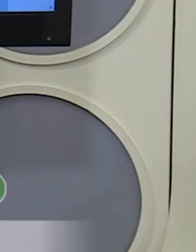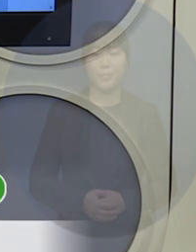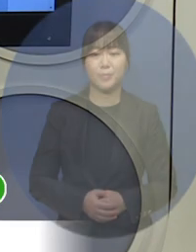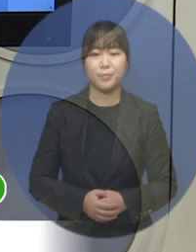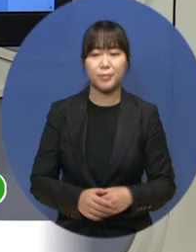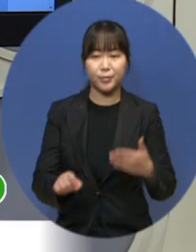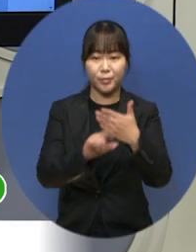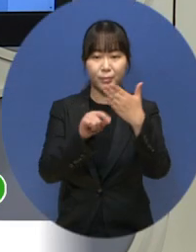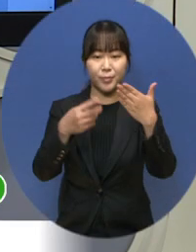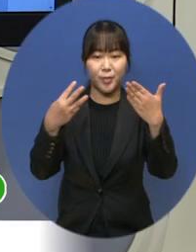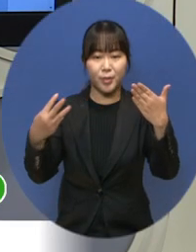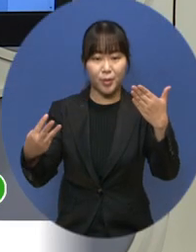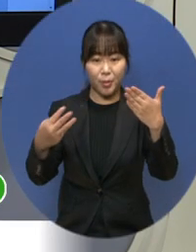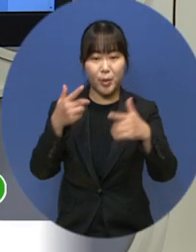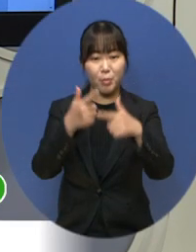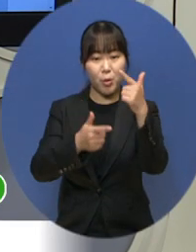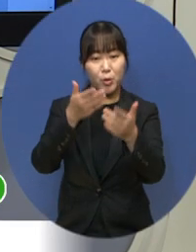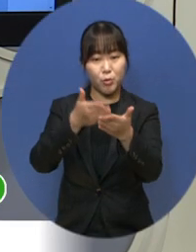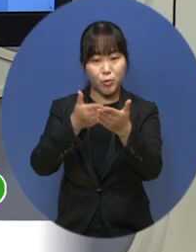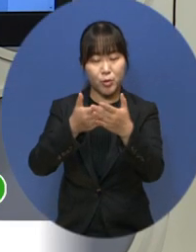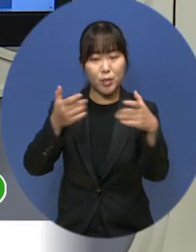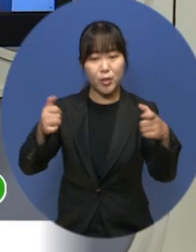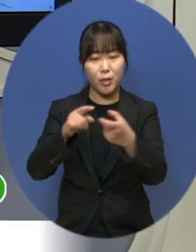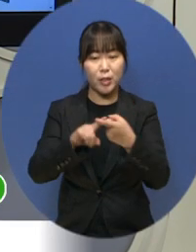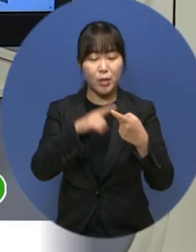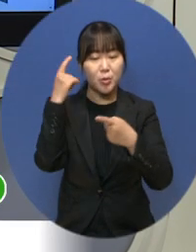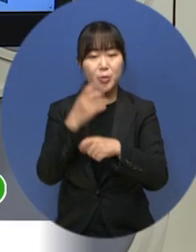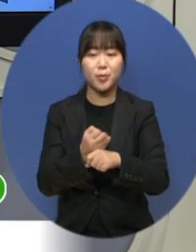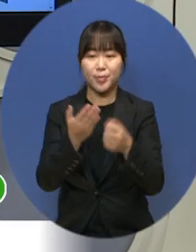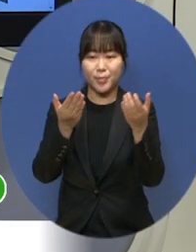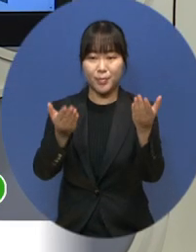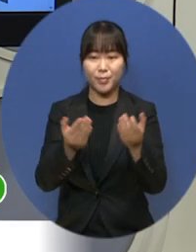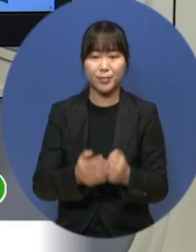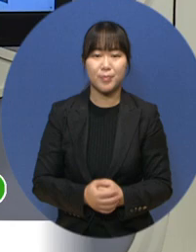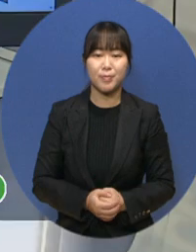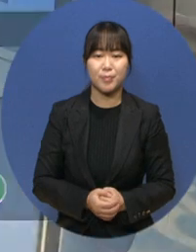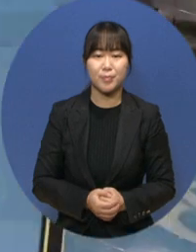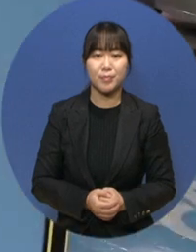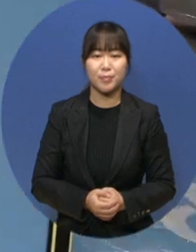9월 3일 목요일 만만한 뉴스는 지역 네트워크 소식으로 함께합니다.